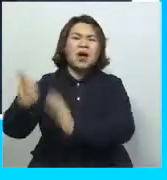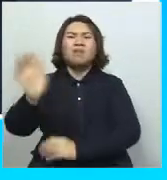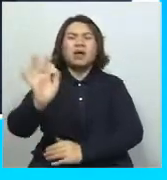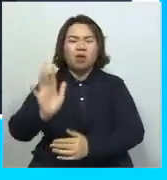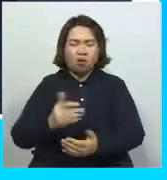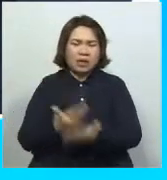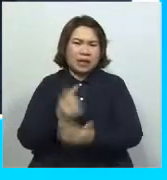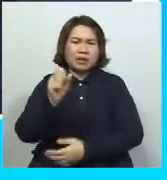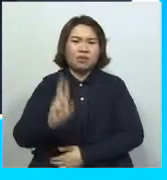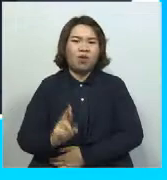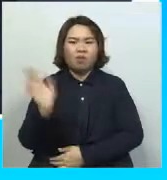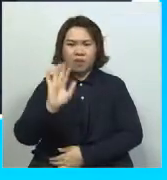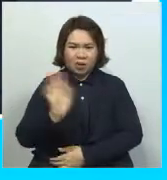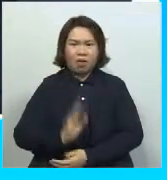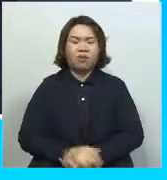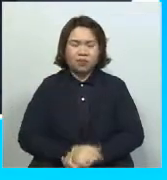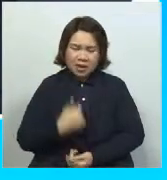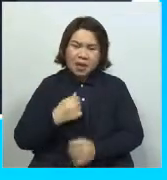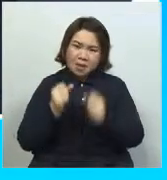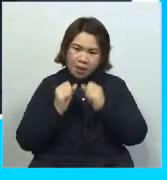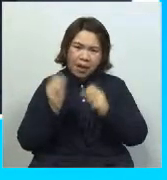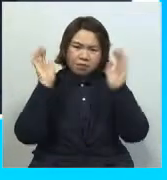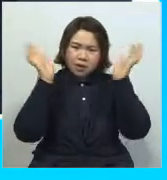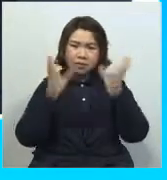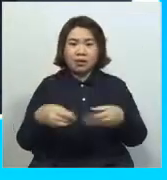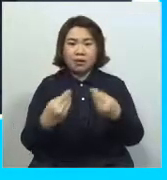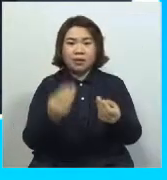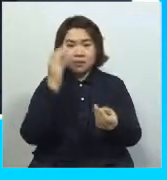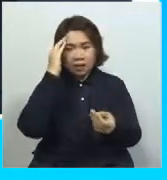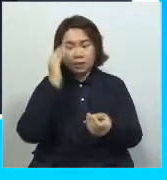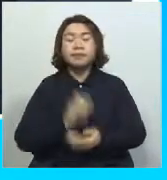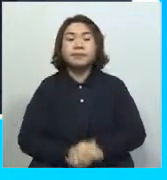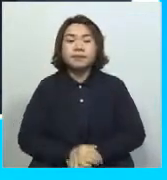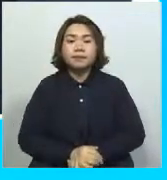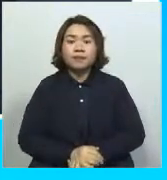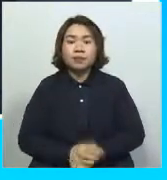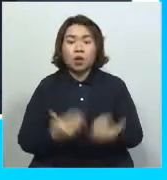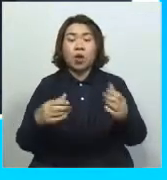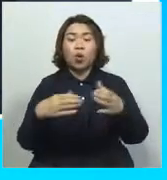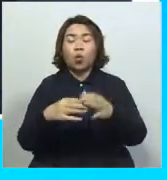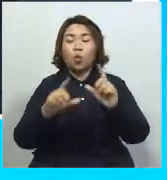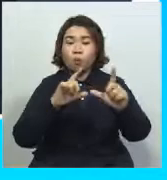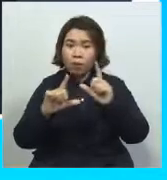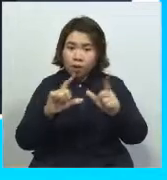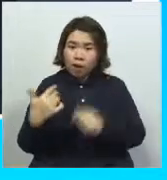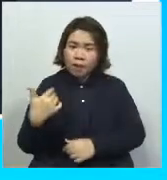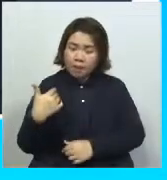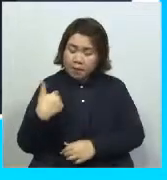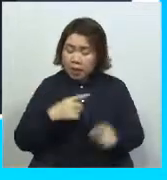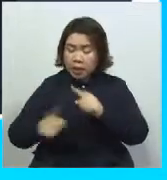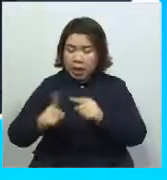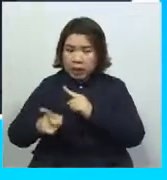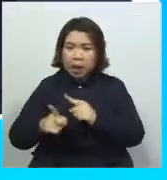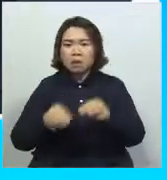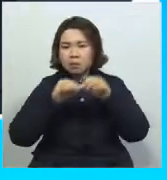สำรองเงินนั่นเองอะค่ะก็พยายามจะประชาสัมพันธ์ตอนนี้เราก็มีการที่ในกลุ่มไลน์หรืออะไรที่มีเข้ามานะคะเรา